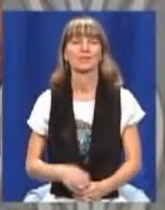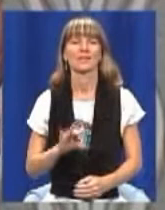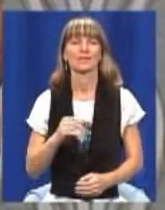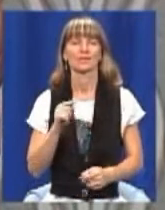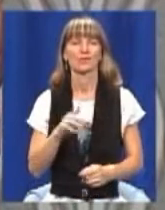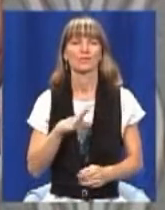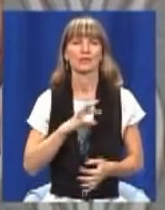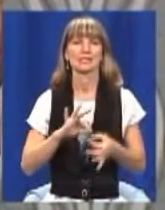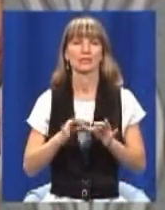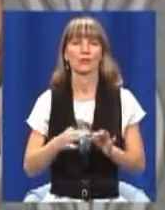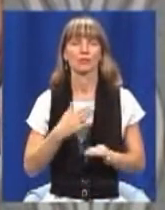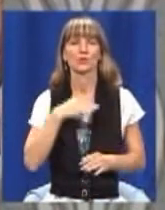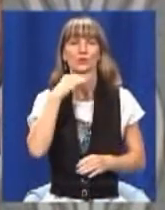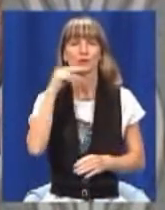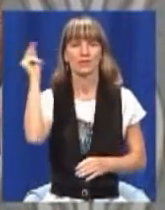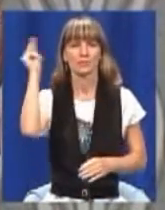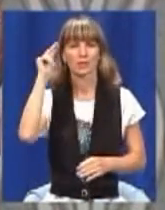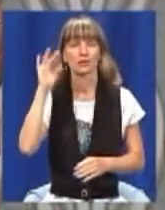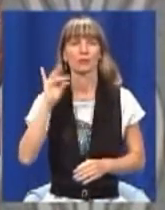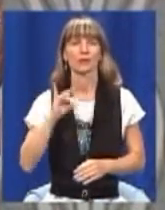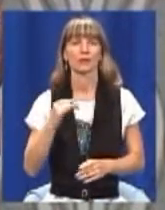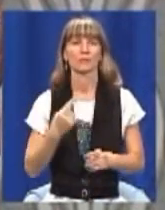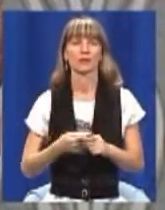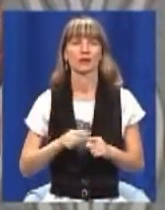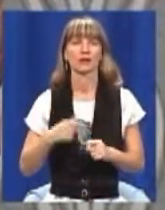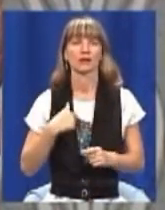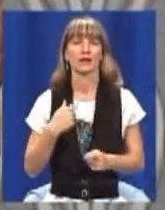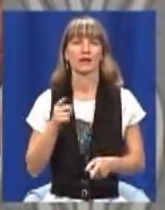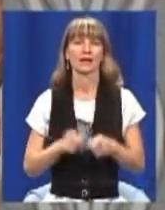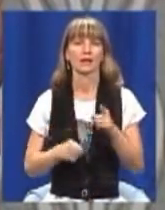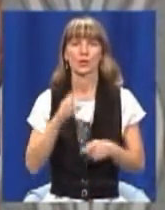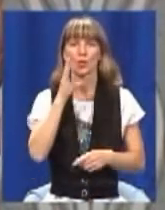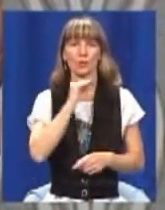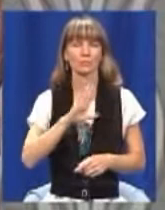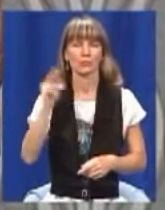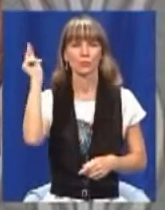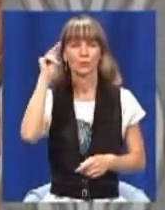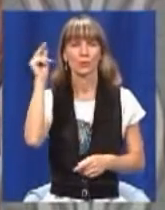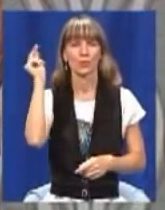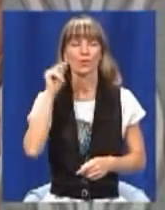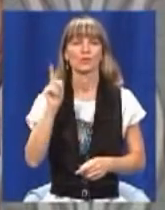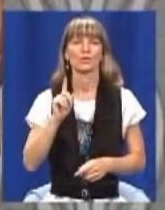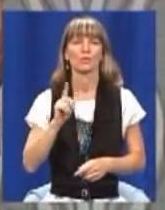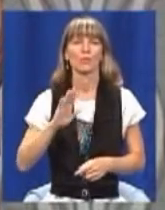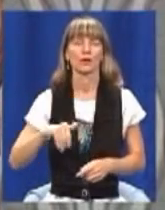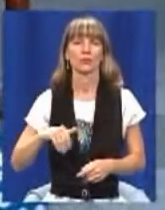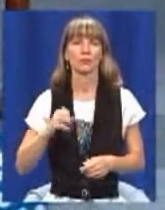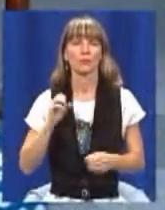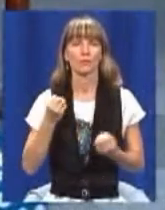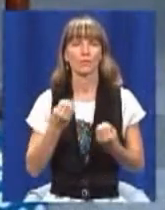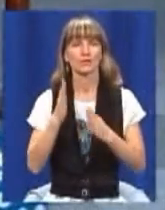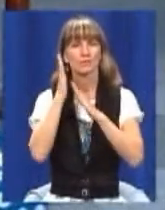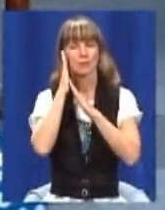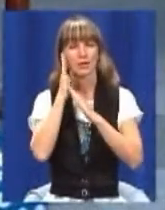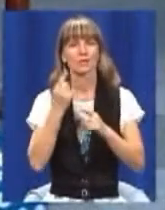були певні складнощі у моїй школі з навчанням, тому що я дещо інколи не встигав вивчати уроки або потім просто висипатися. Тому